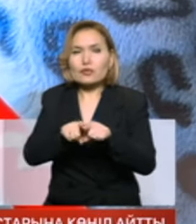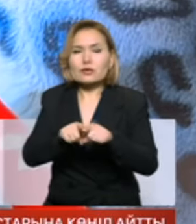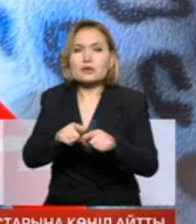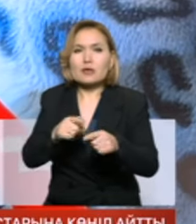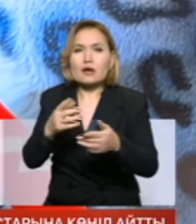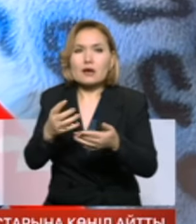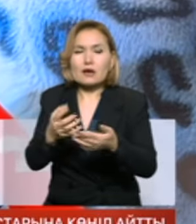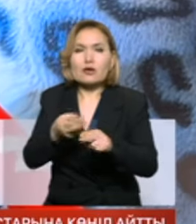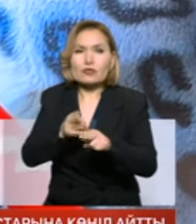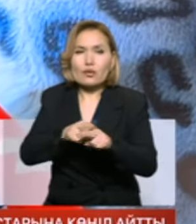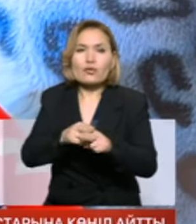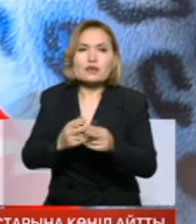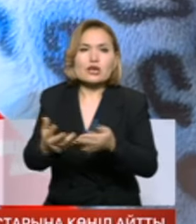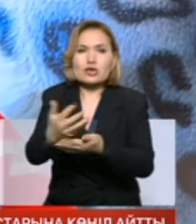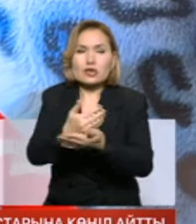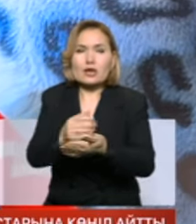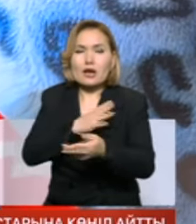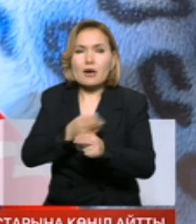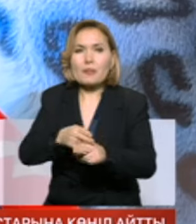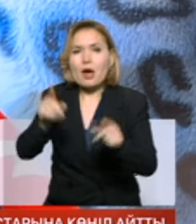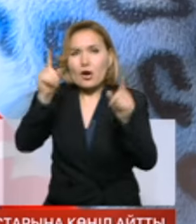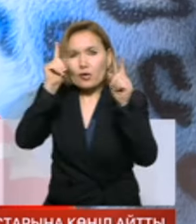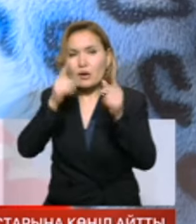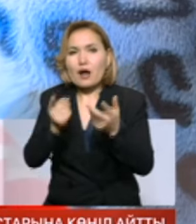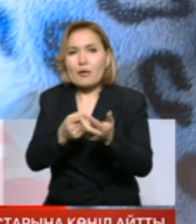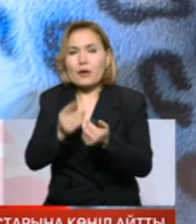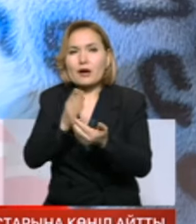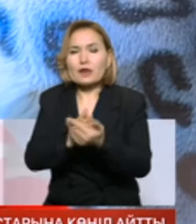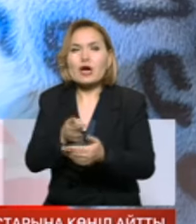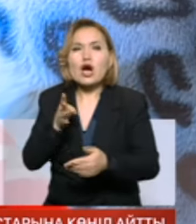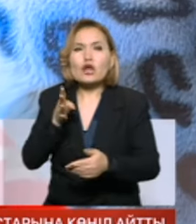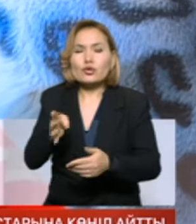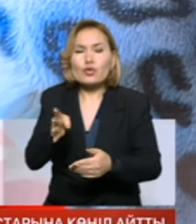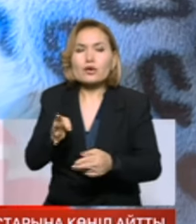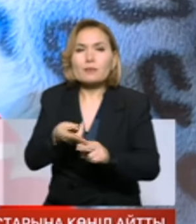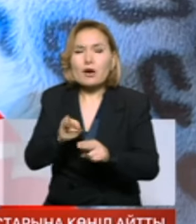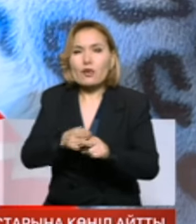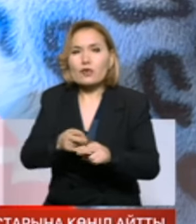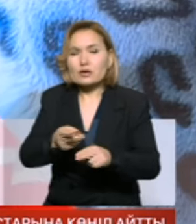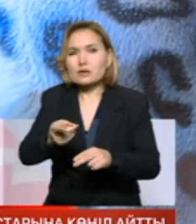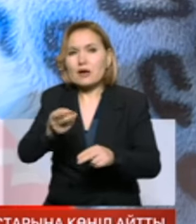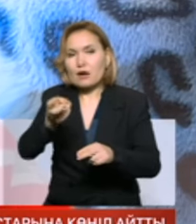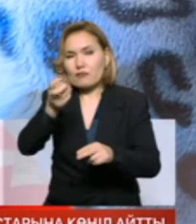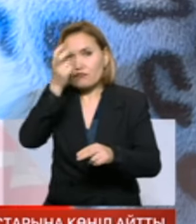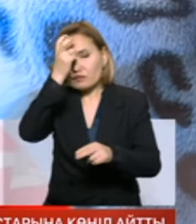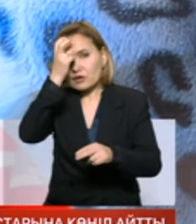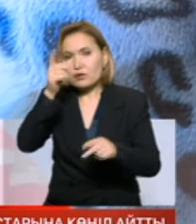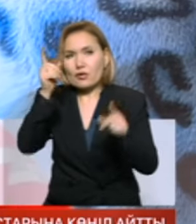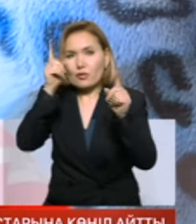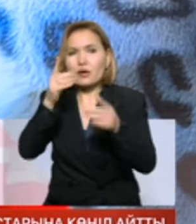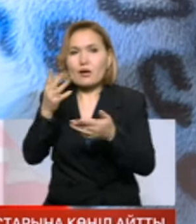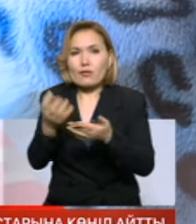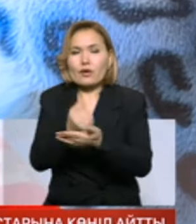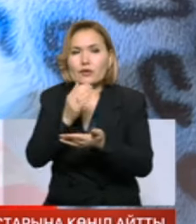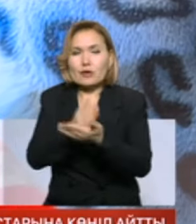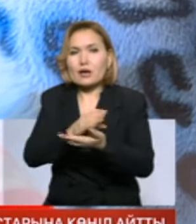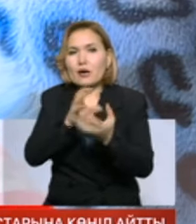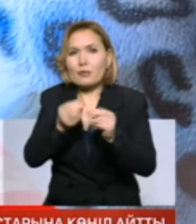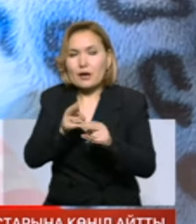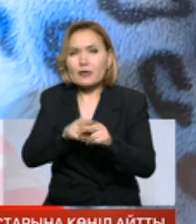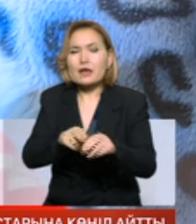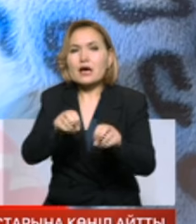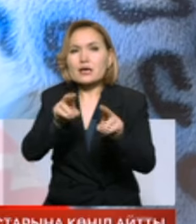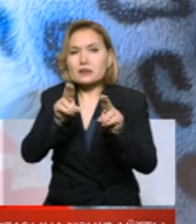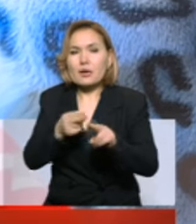Нақты есеп жоқ, тек алынған мүйіздердің саны бар. 4 мыңдай киік мүйіз тәркіленді. Оны екіге бөлсек шамамен 2 мың бас киік. Яғни